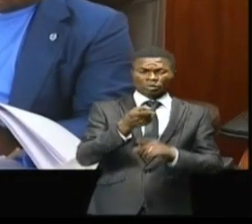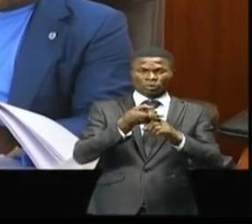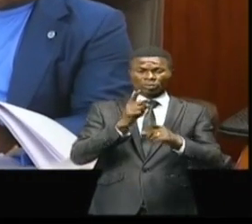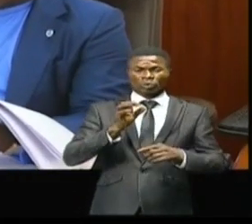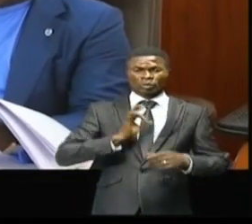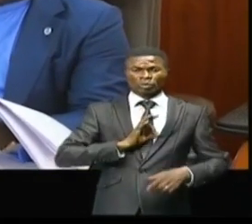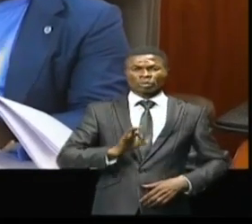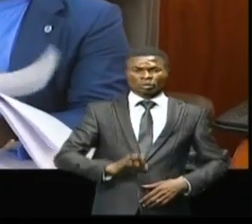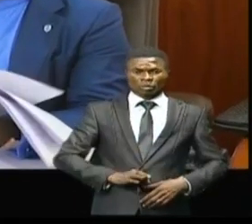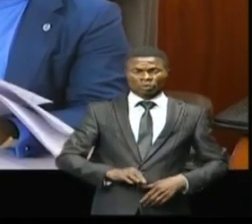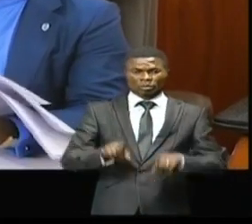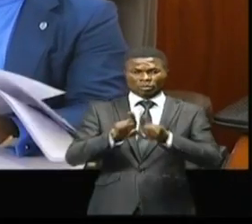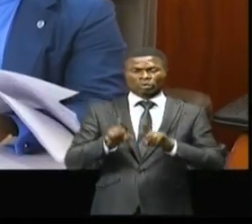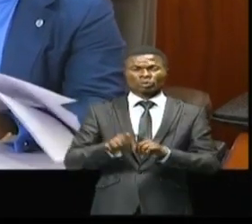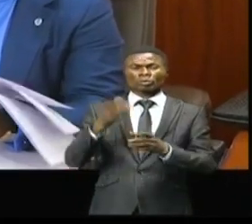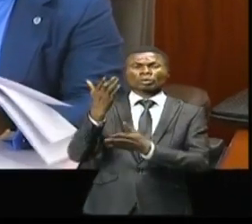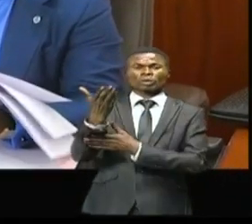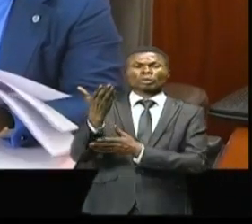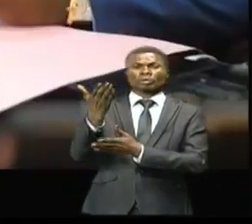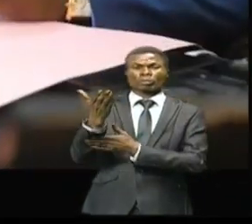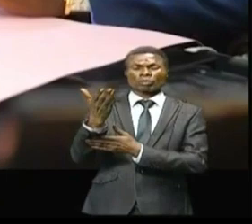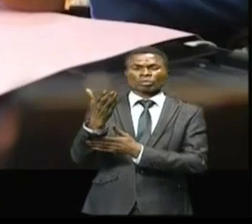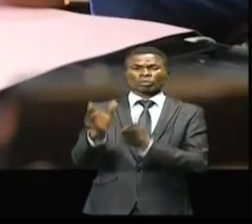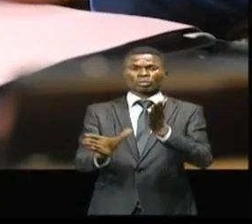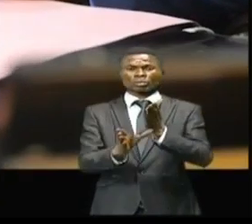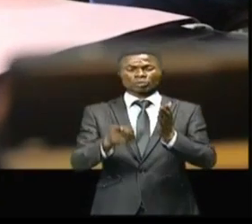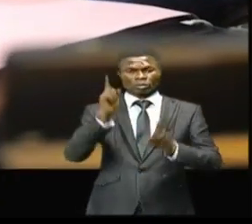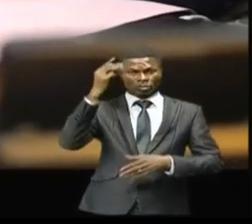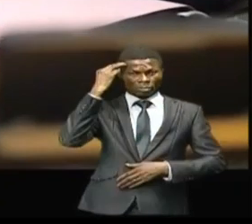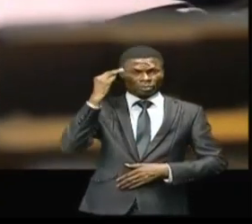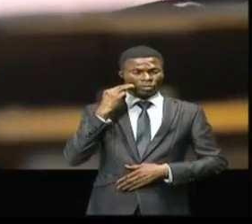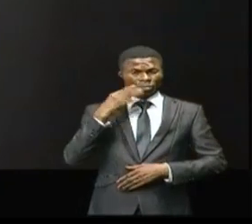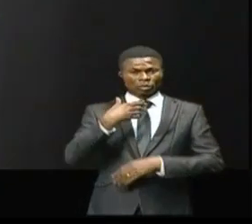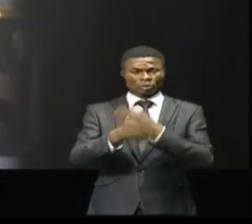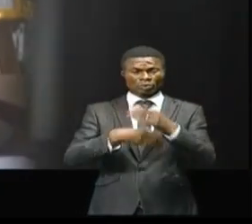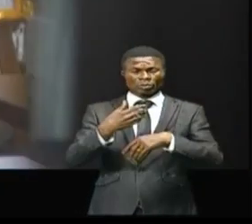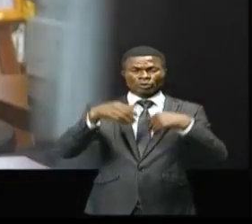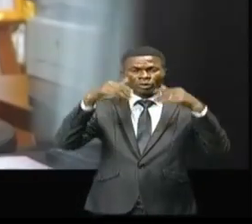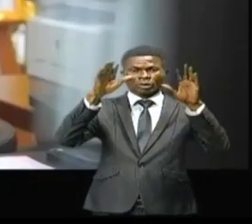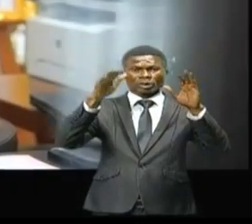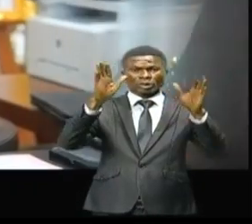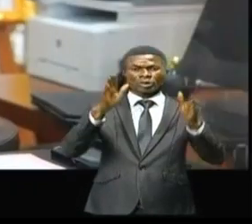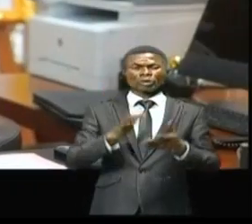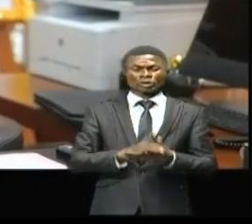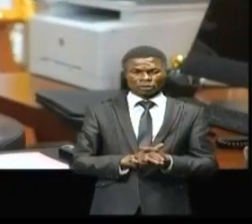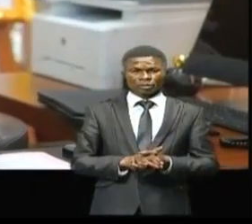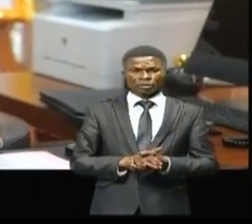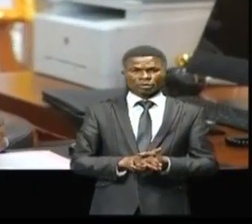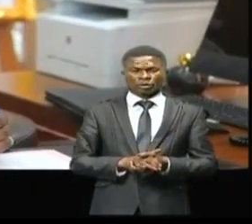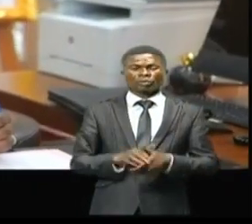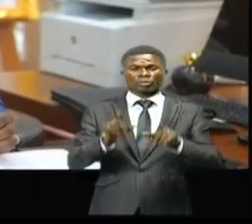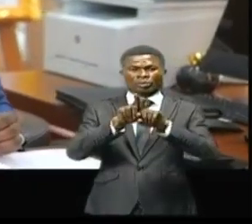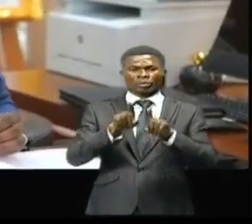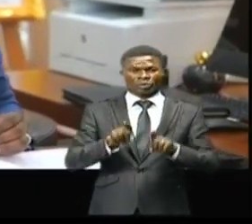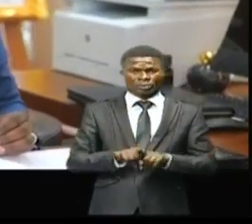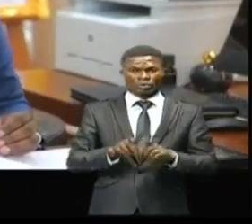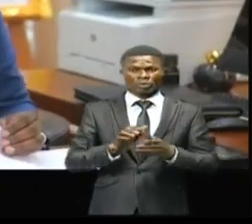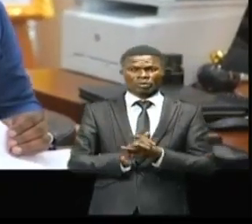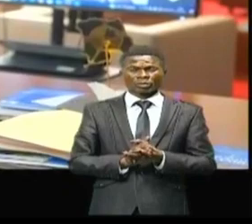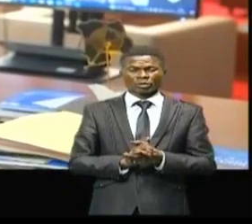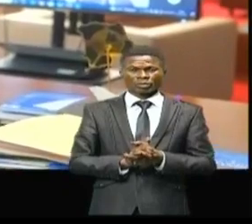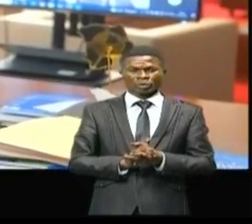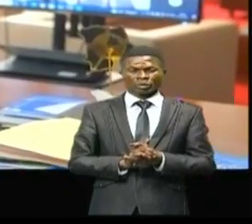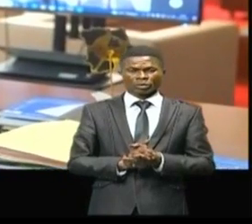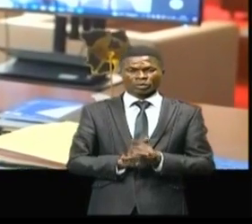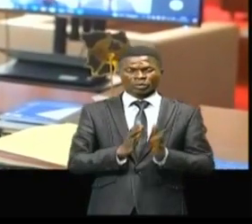et des recommandations des vices Premier ministre ministre des Affaires étrangères ainsi il